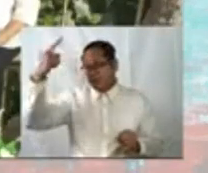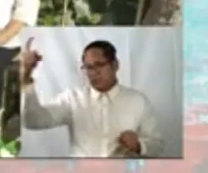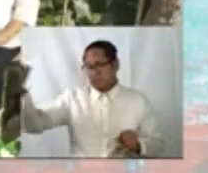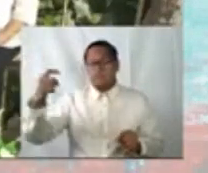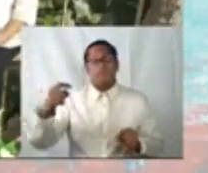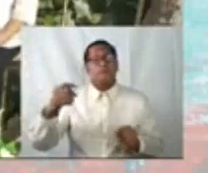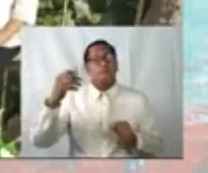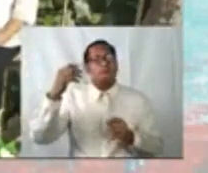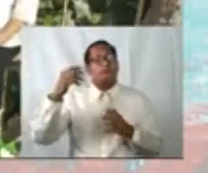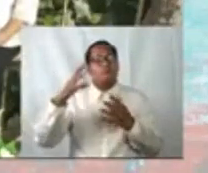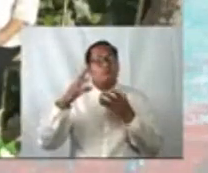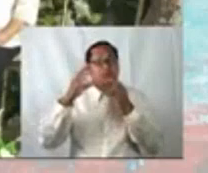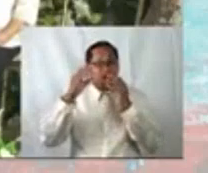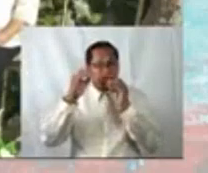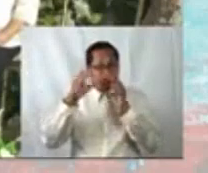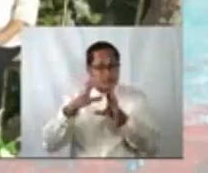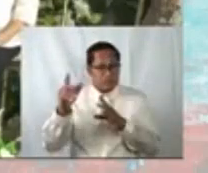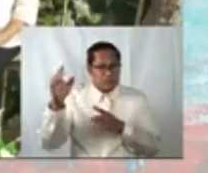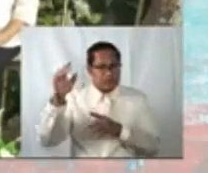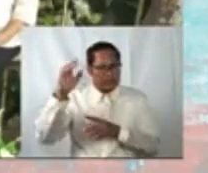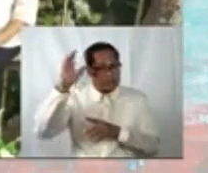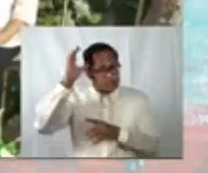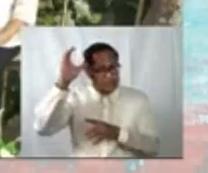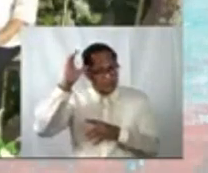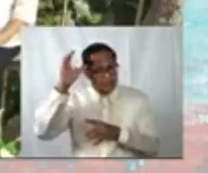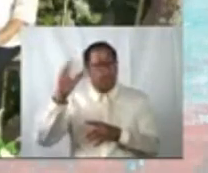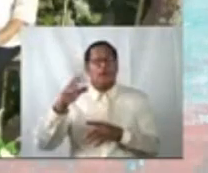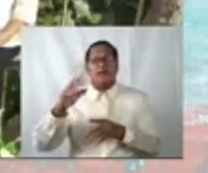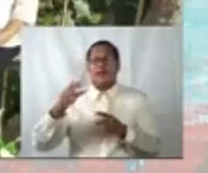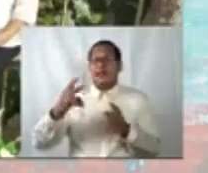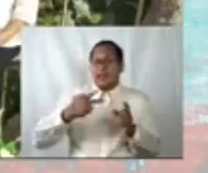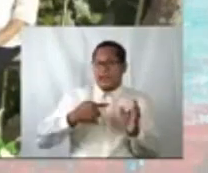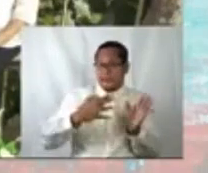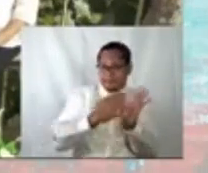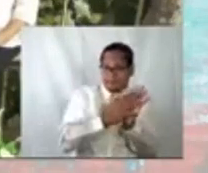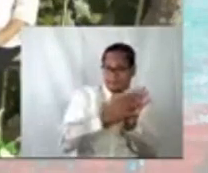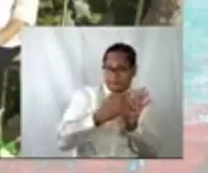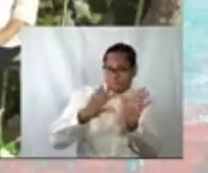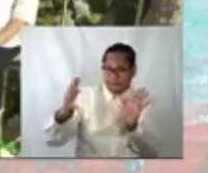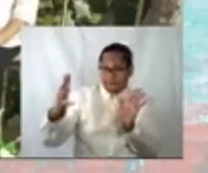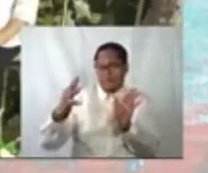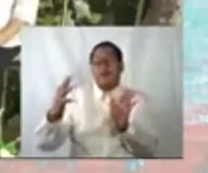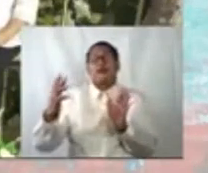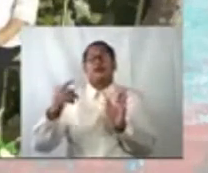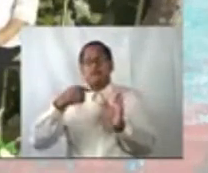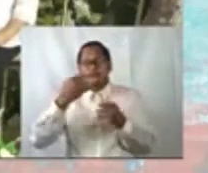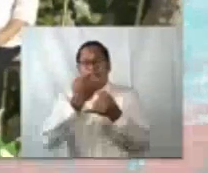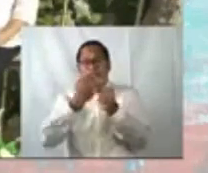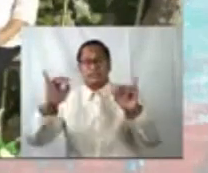Chow, darating ang panahon na kapag sinabing Independence Day,